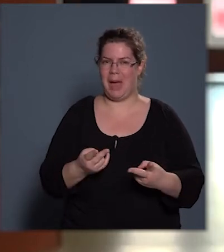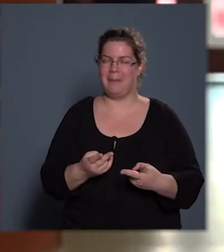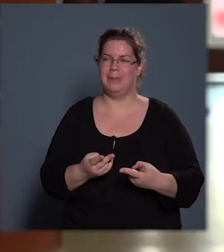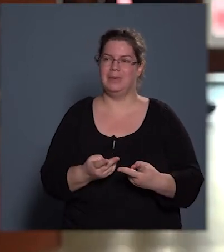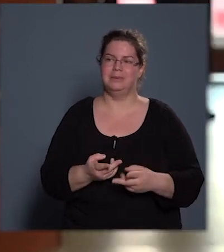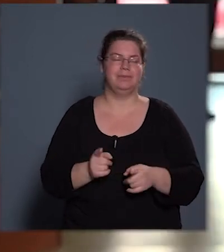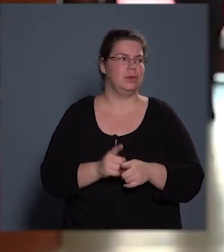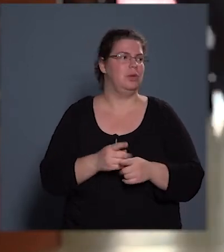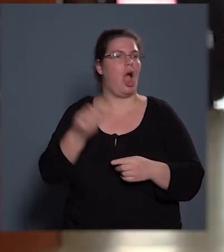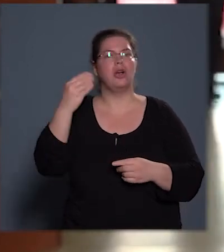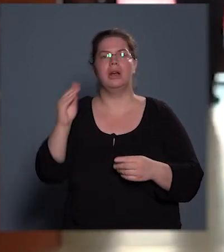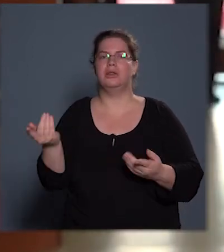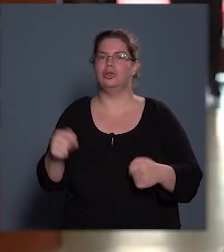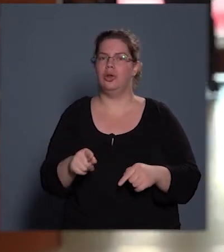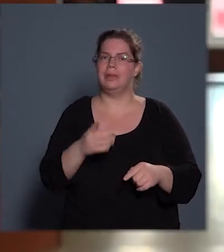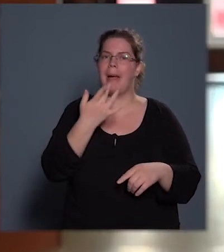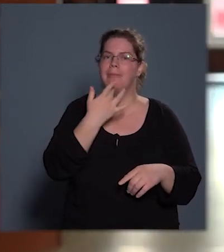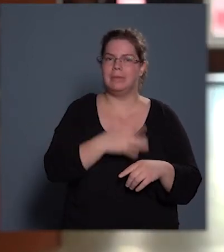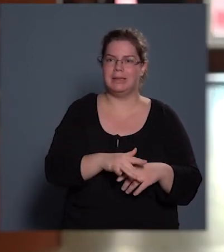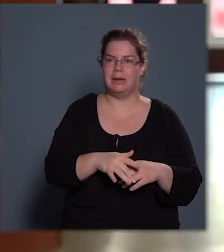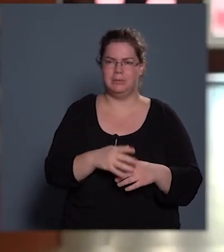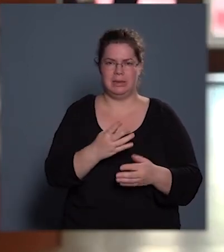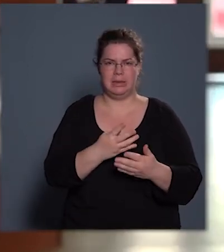jöttek például, mikor